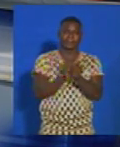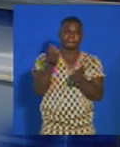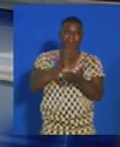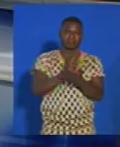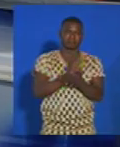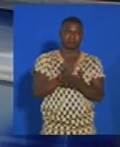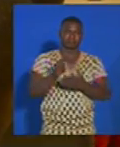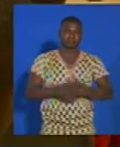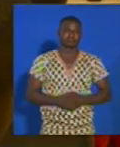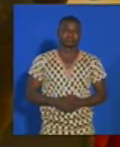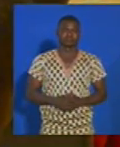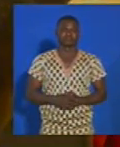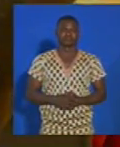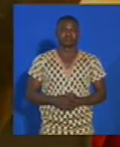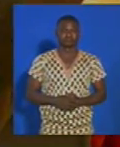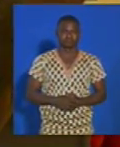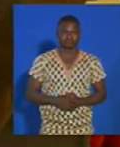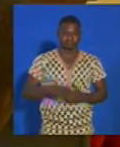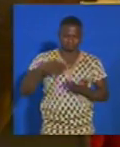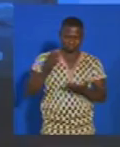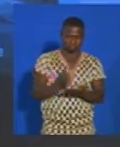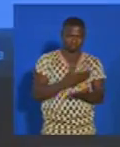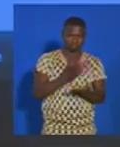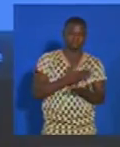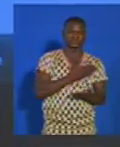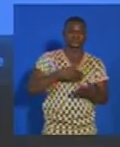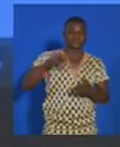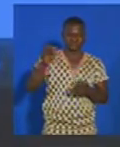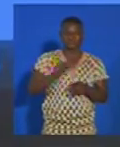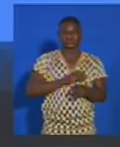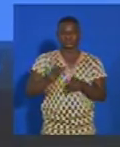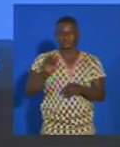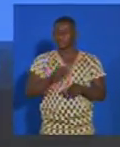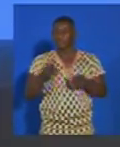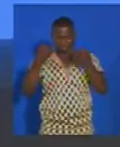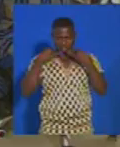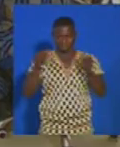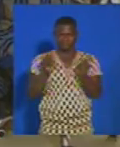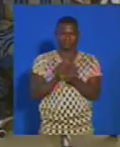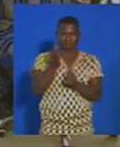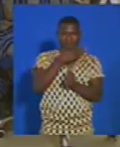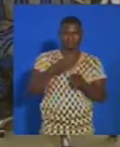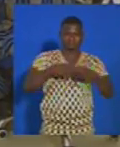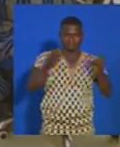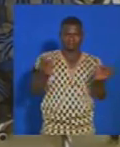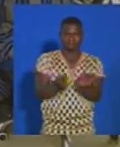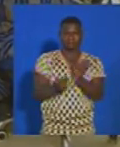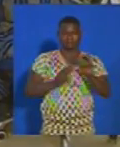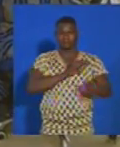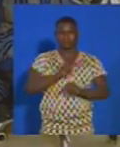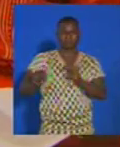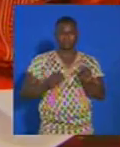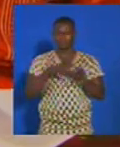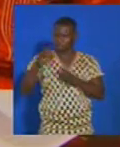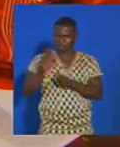Tiedrebego, précision. Collecter et traiter des informations à partir des équipements mobiles, c'est à cela que Faso PIC